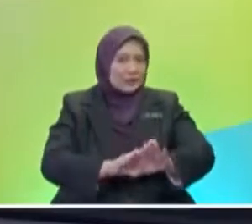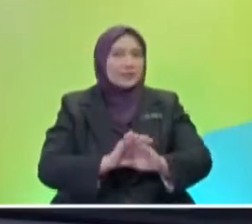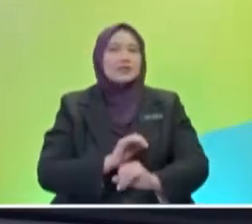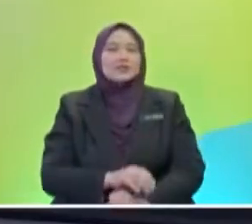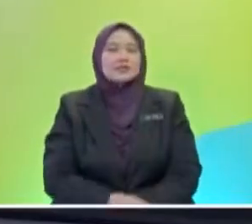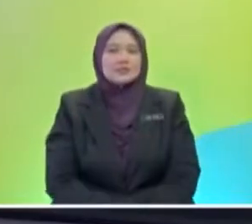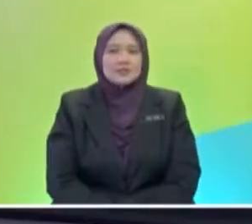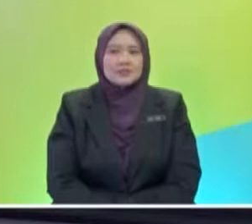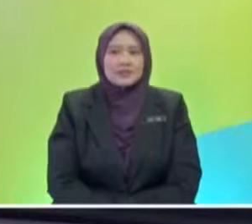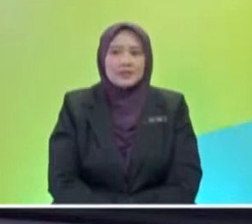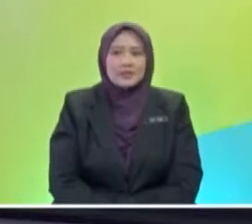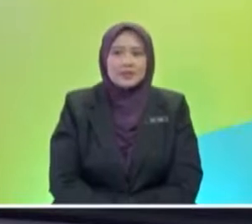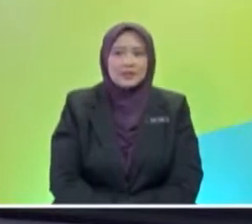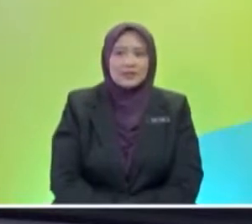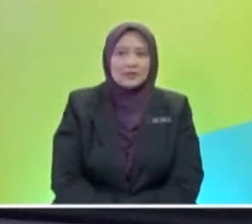kemudian